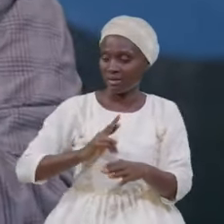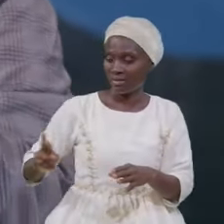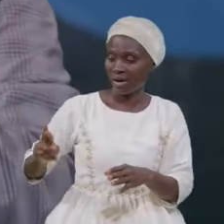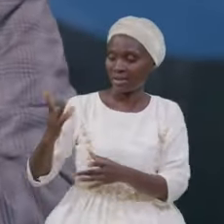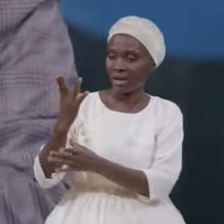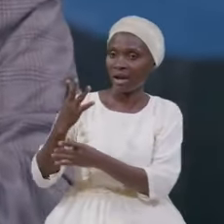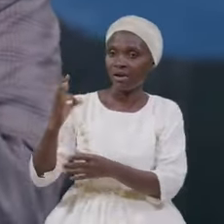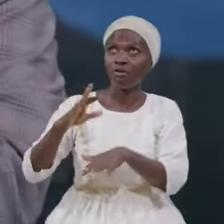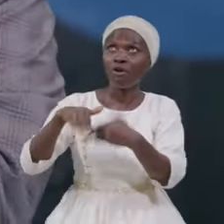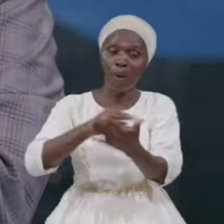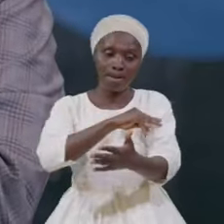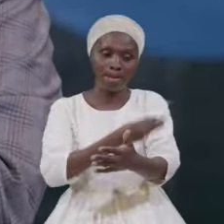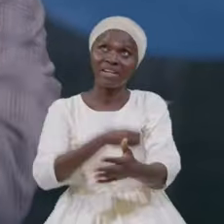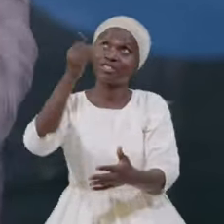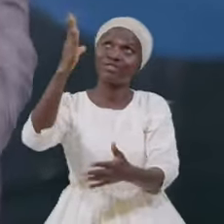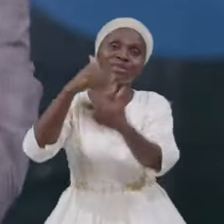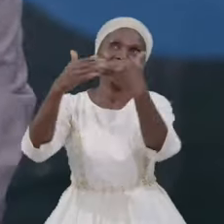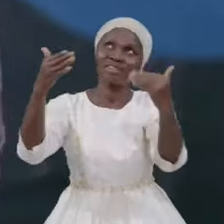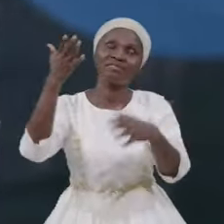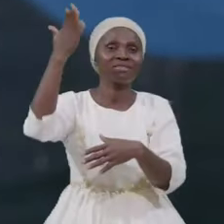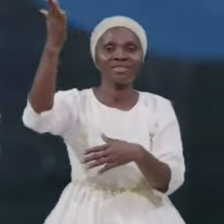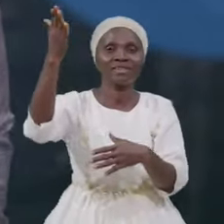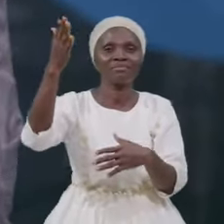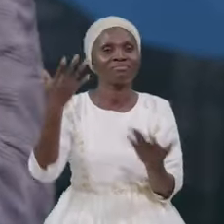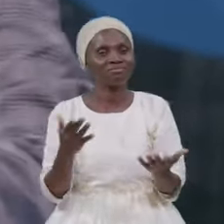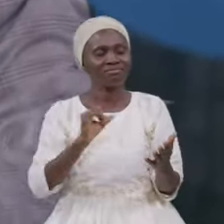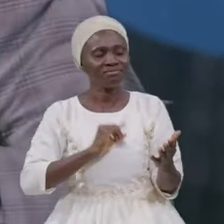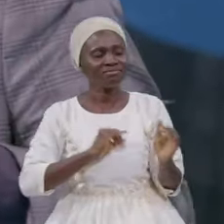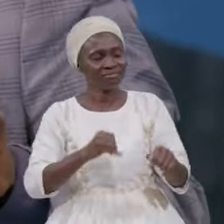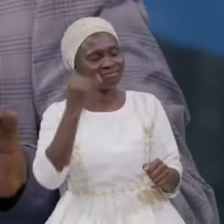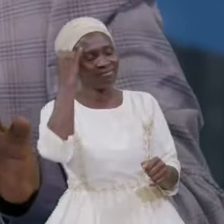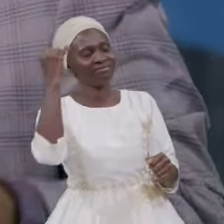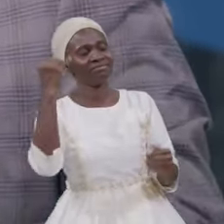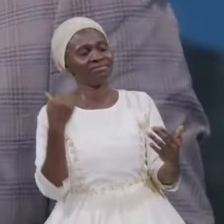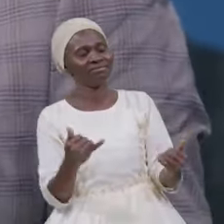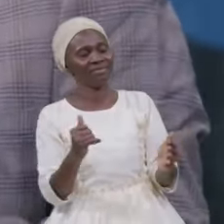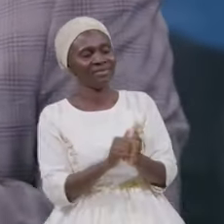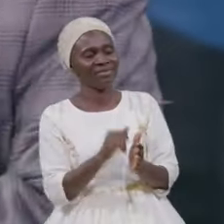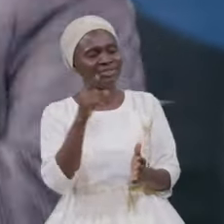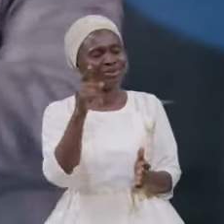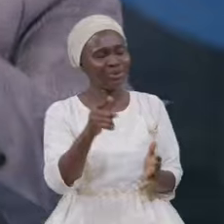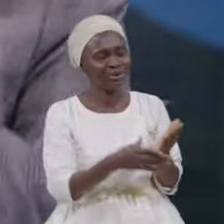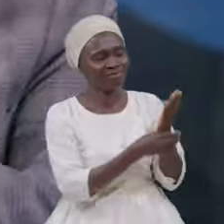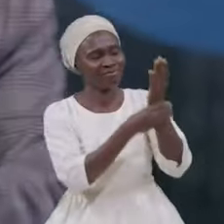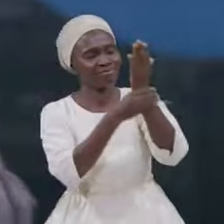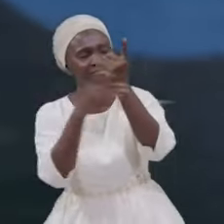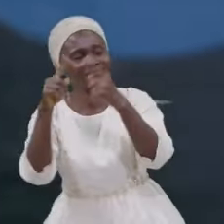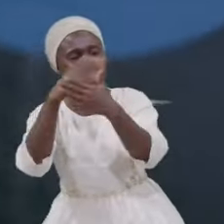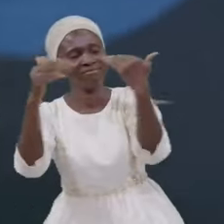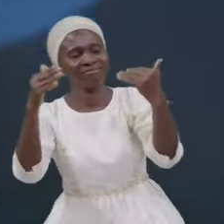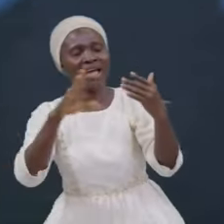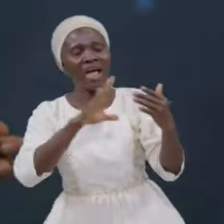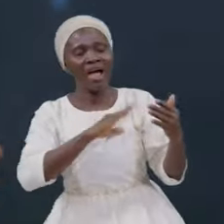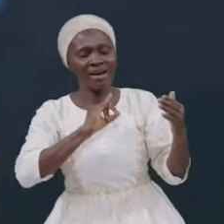là-bas, hein? Je t'imagine que on t'amène au ciel. Oh, j'imagine, tu vois tous ces anges-là et tu es